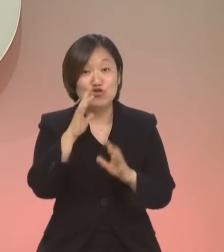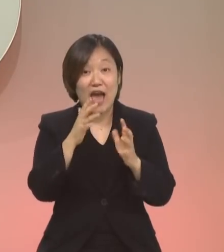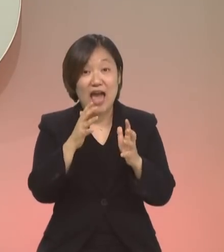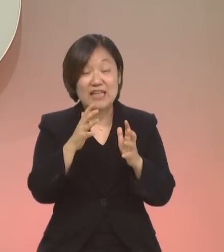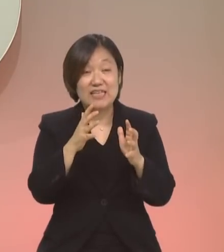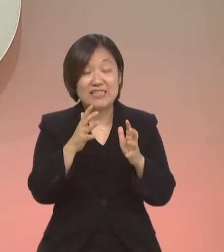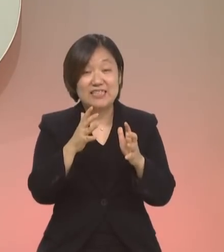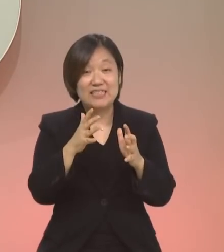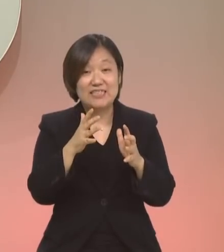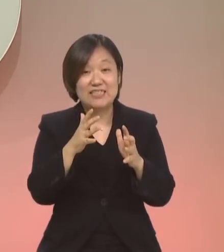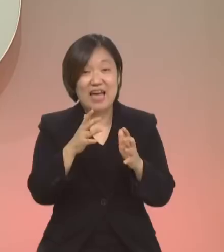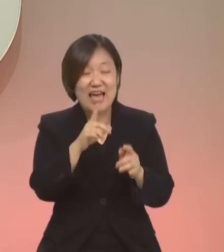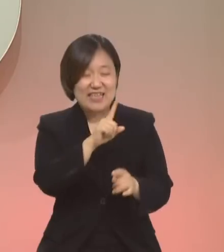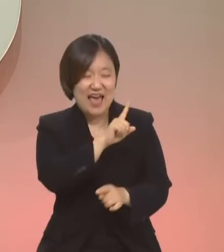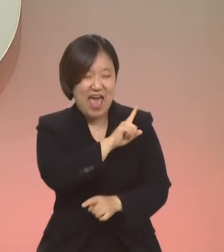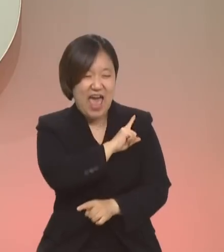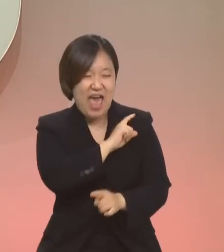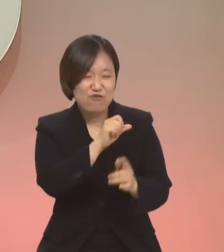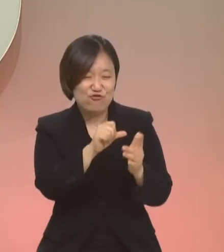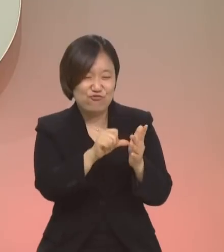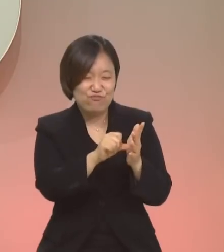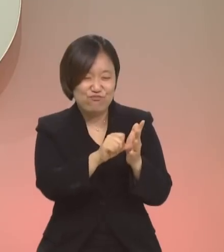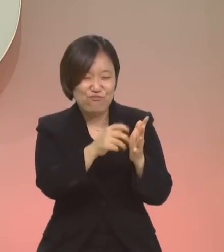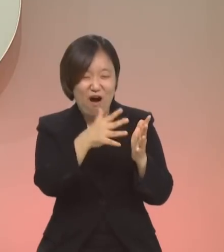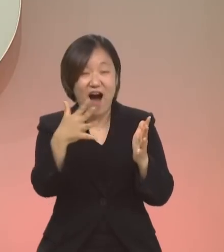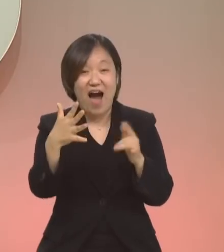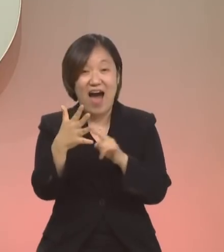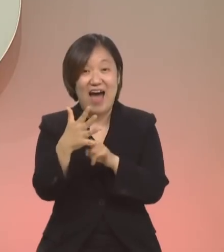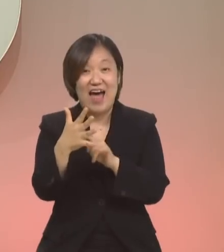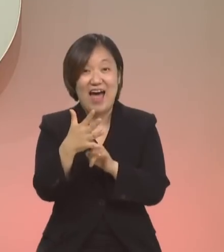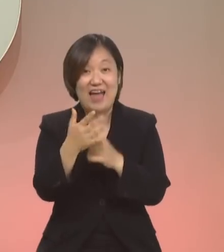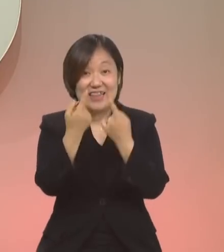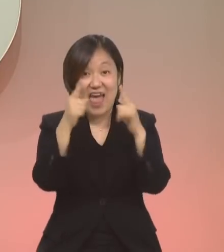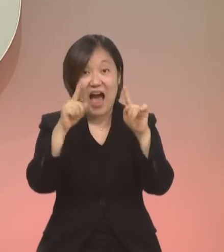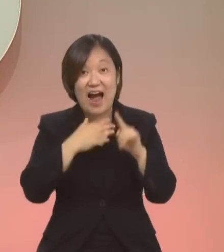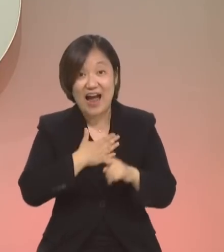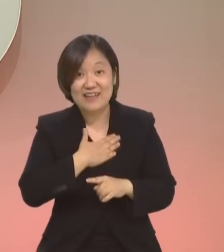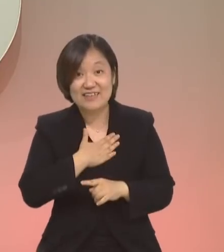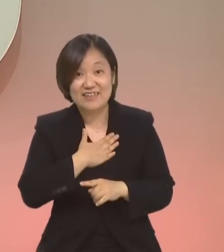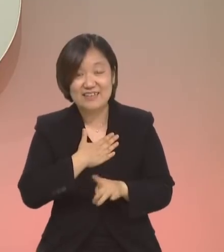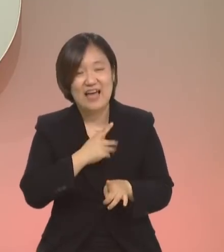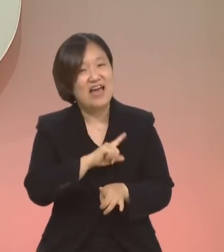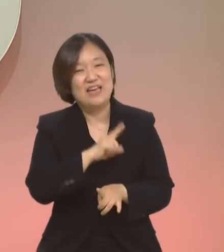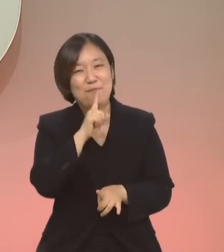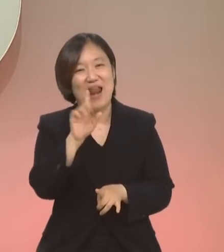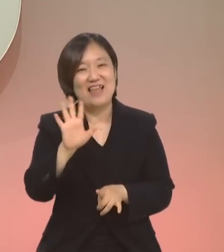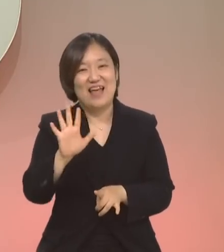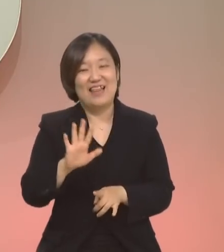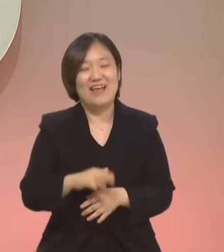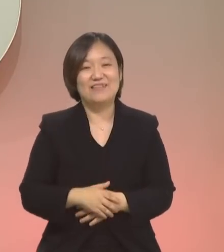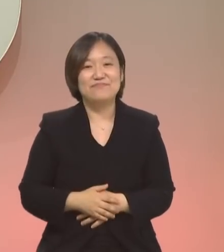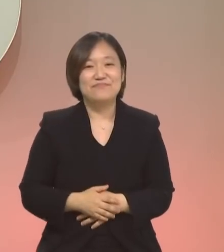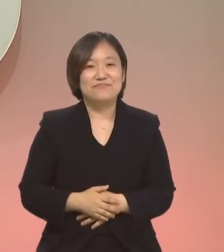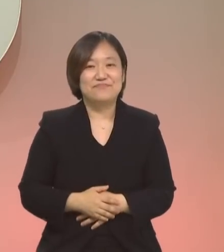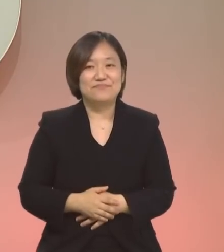세계에서 가장 유명한 인류 대학교 하면 대충 뭐 떠오르는 대학교들이 있죠